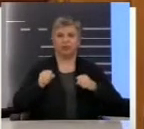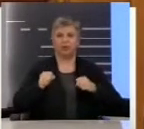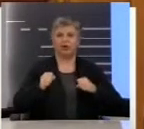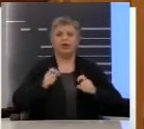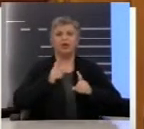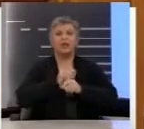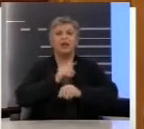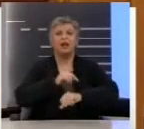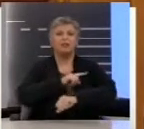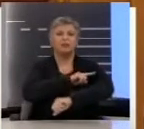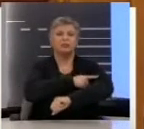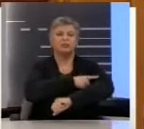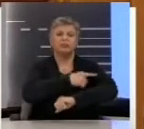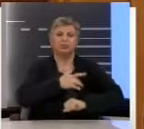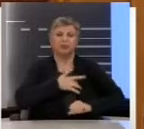με την